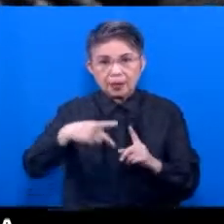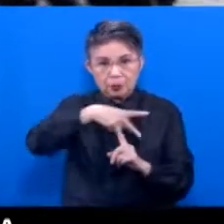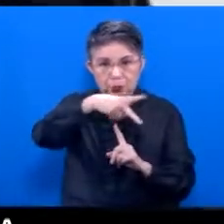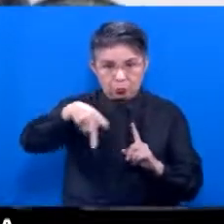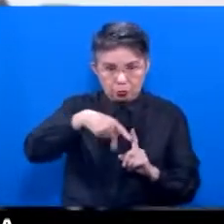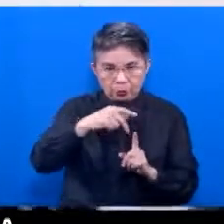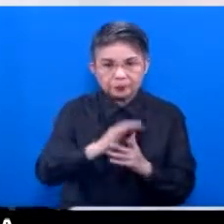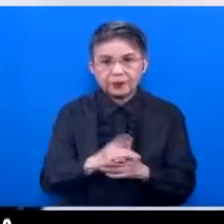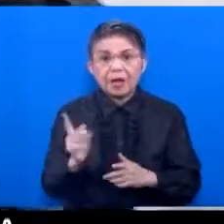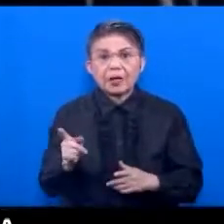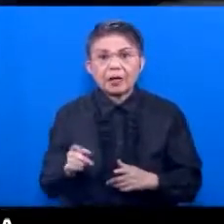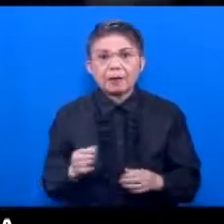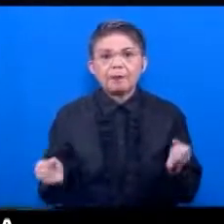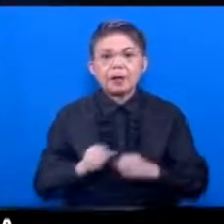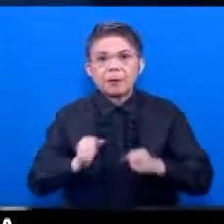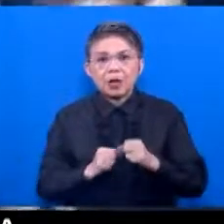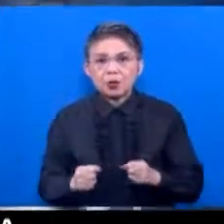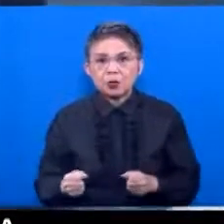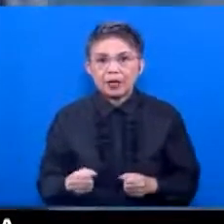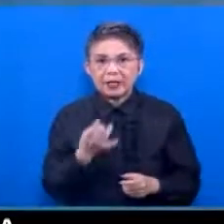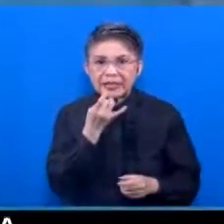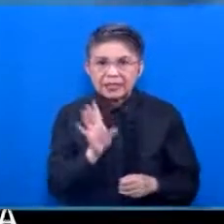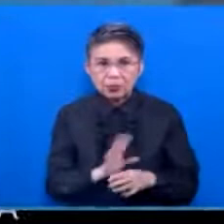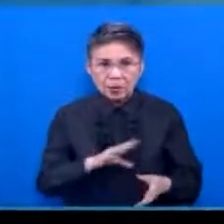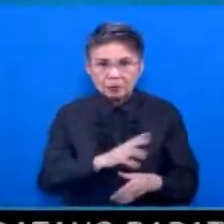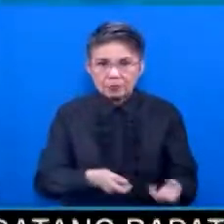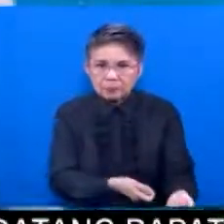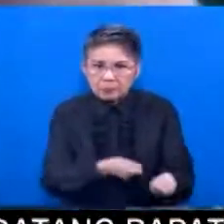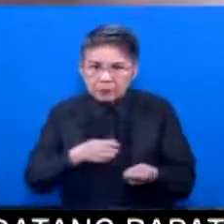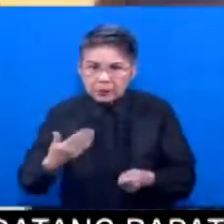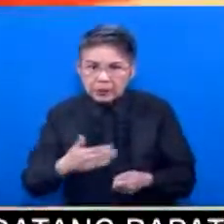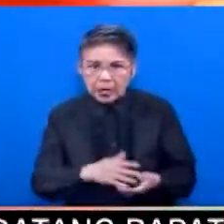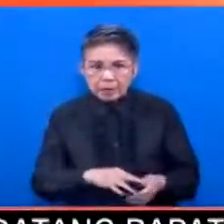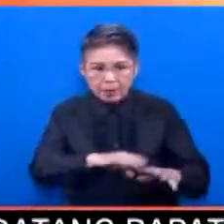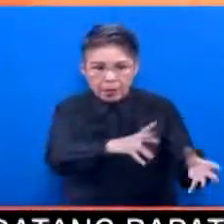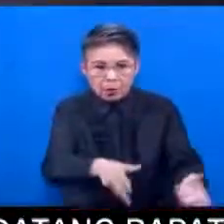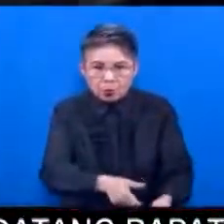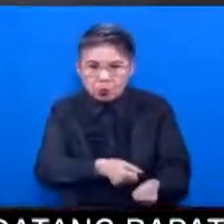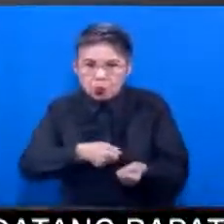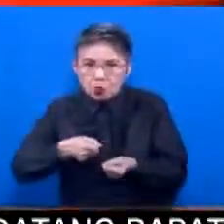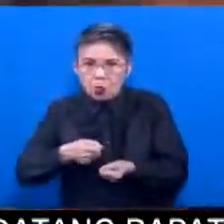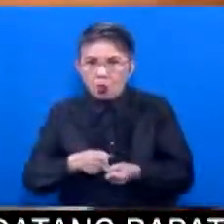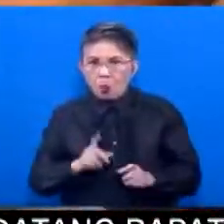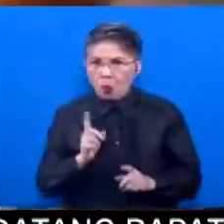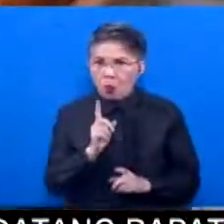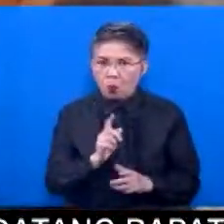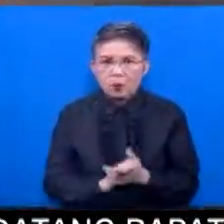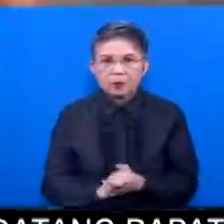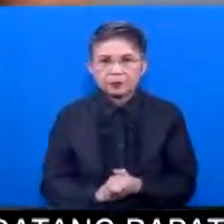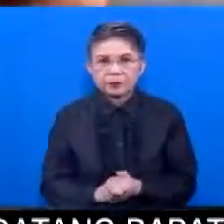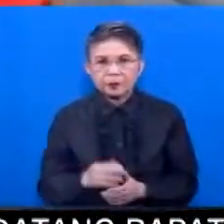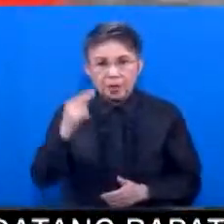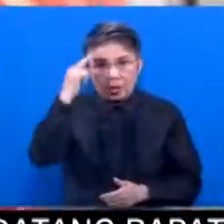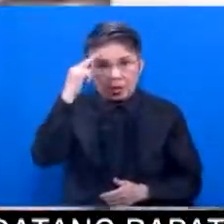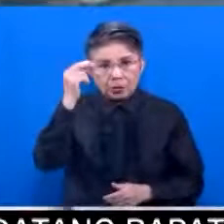asing itu ditangkap karena melakukan aktivitas illegal fishing di Laut Natuna Utara menggunakan pukat tarik. Pelaksana Komandan